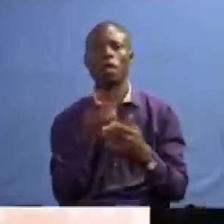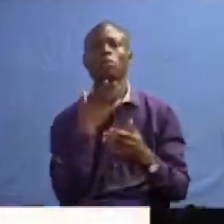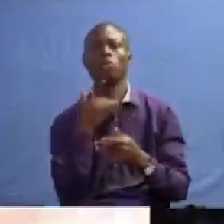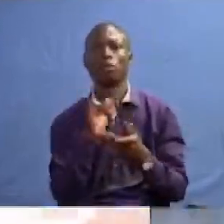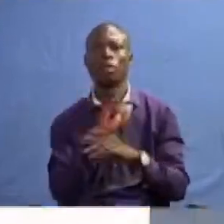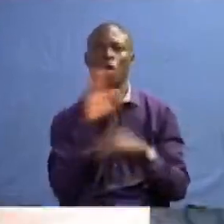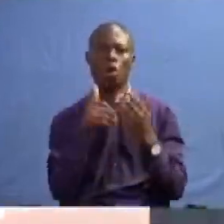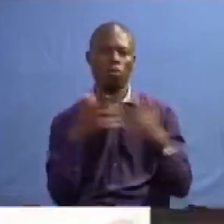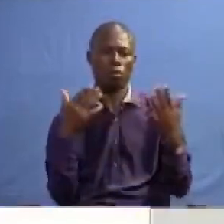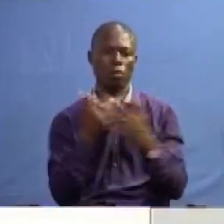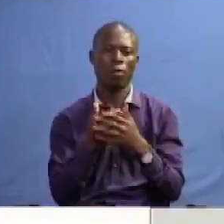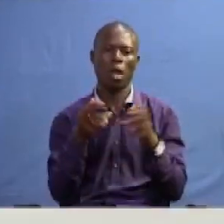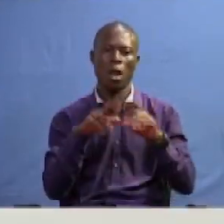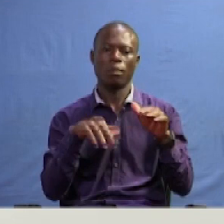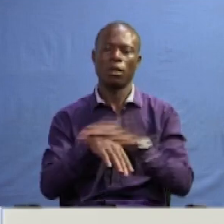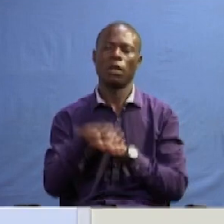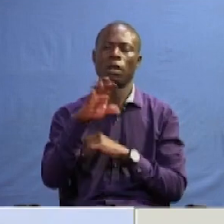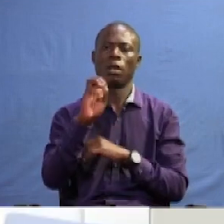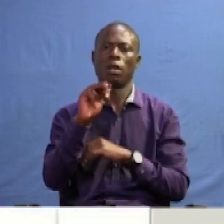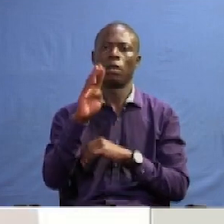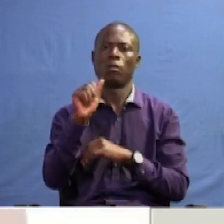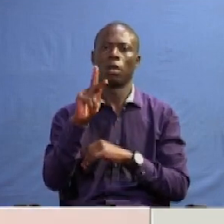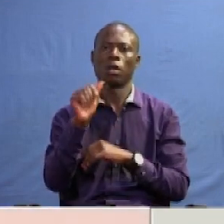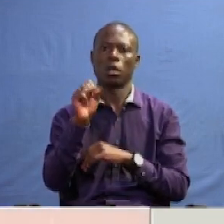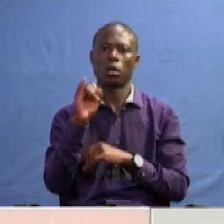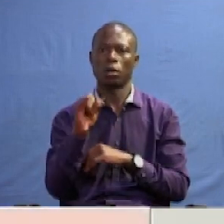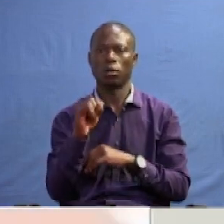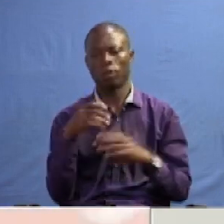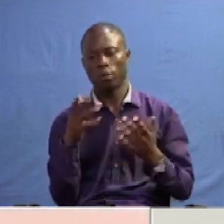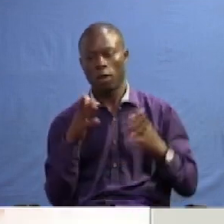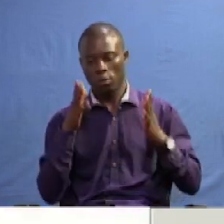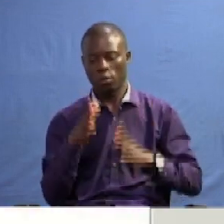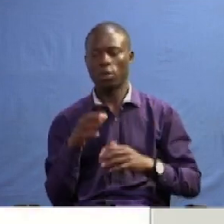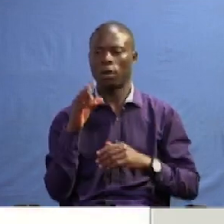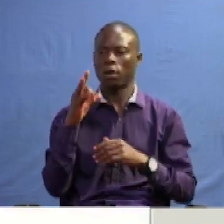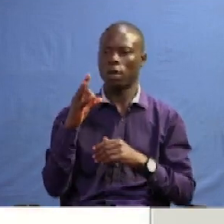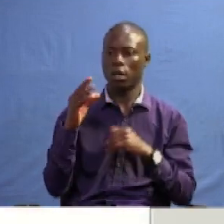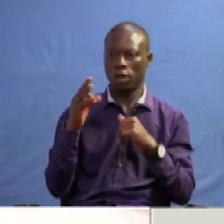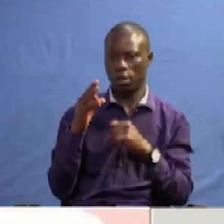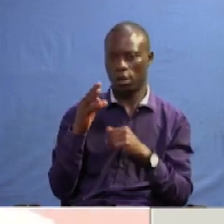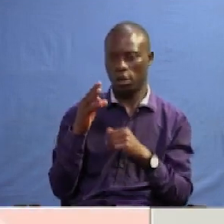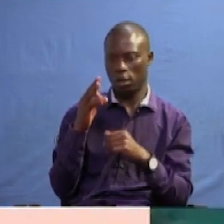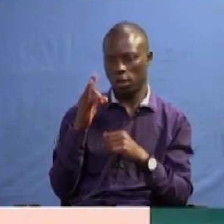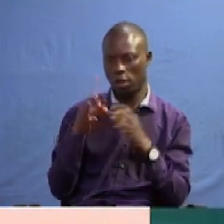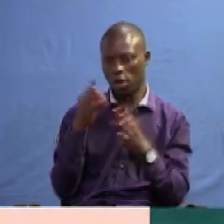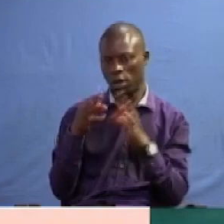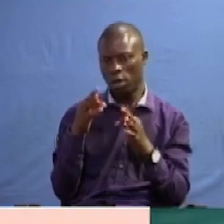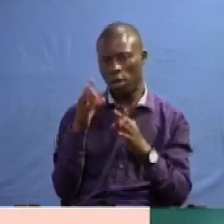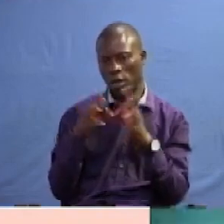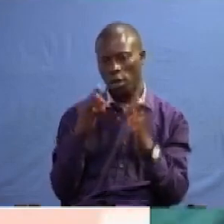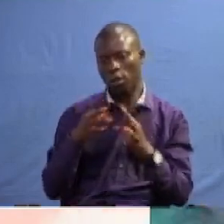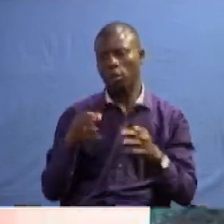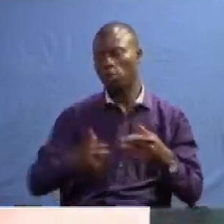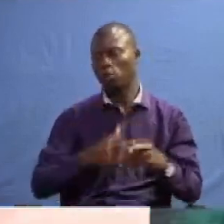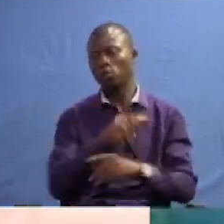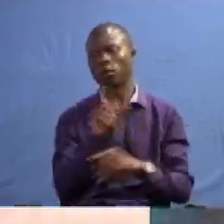hayo yalitendeka Embakasi. Mshtakiwa huyo mwenye umri wa miaka 33 alikiri kuwaua wanawake